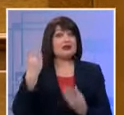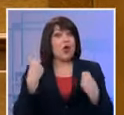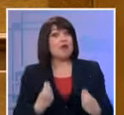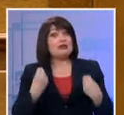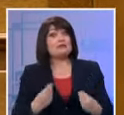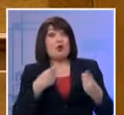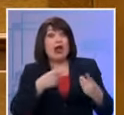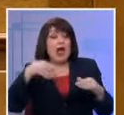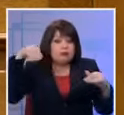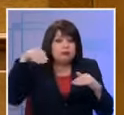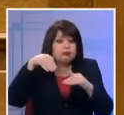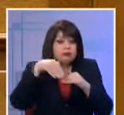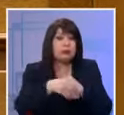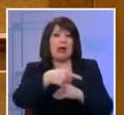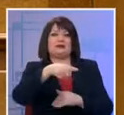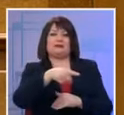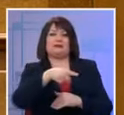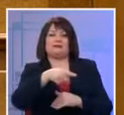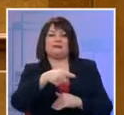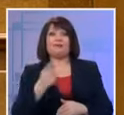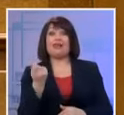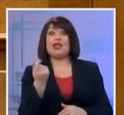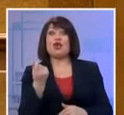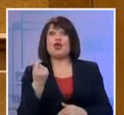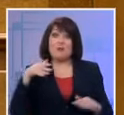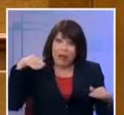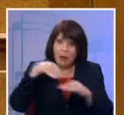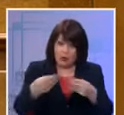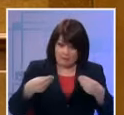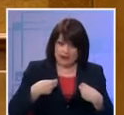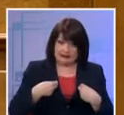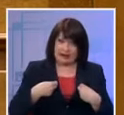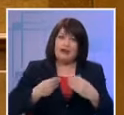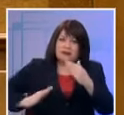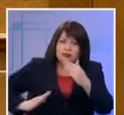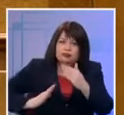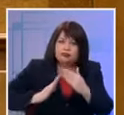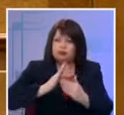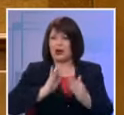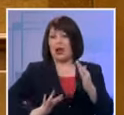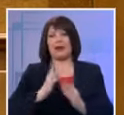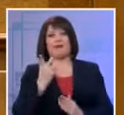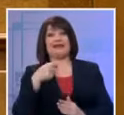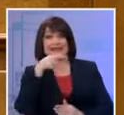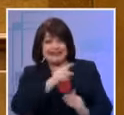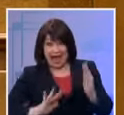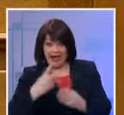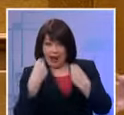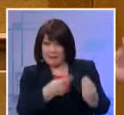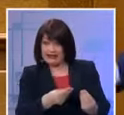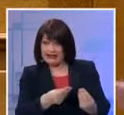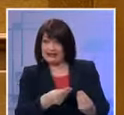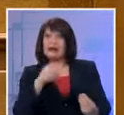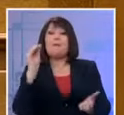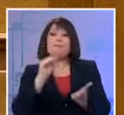καλύτερη και την επιδεινώνετε. Βρήκαμε την οικονομία σε ύφεση, τη φέραμε σε ανάπτυξη. Τη βρήκατε σε ανάπτυξη και την